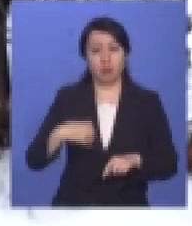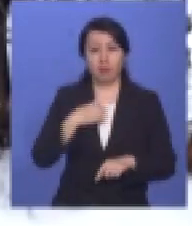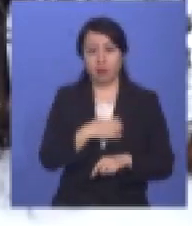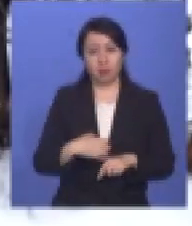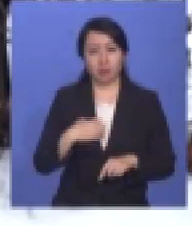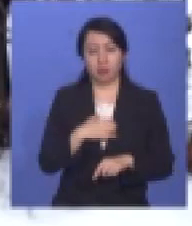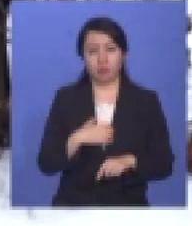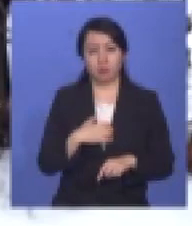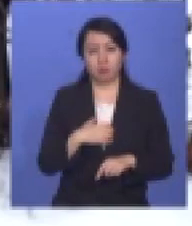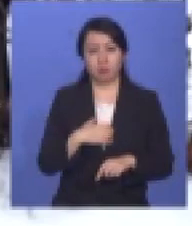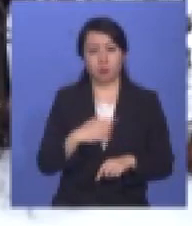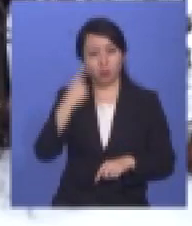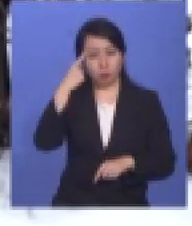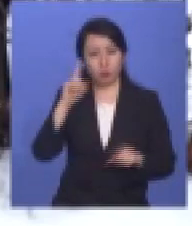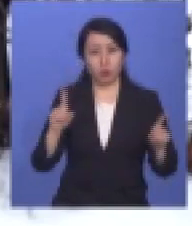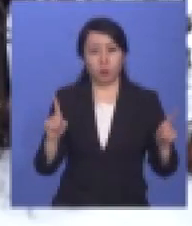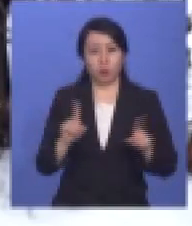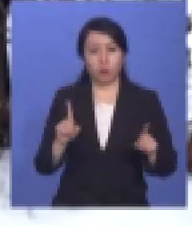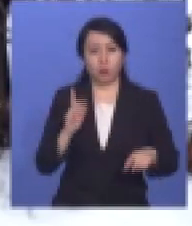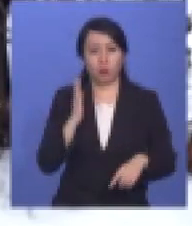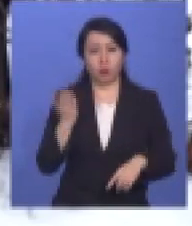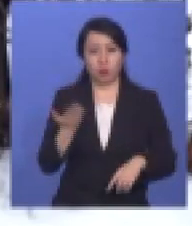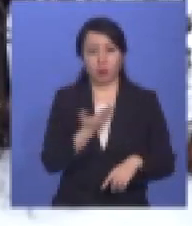конечно. Ну, я думаю, что они